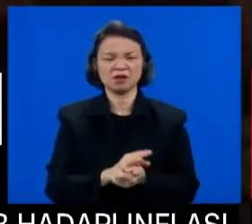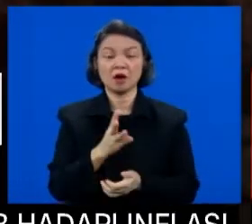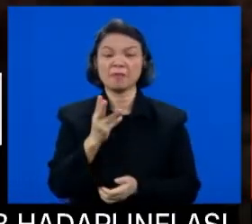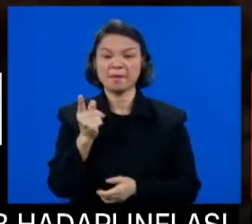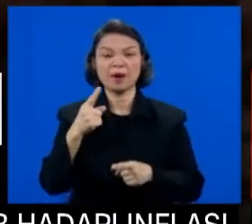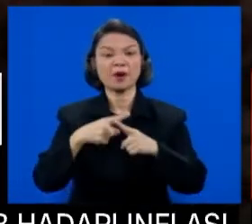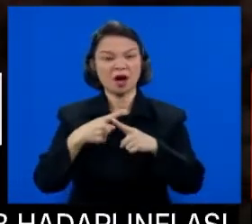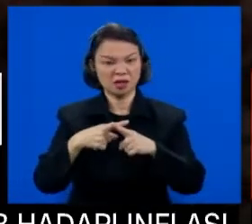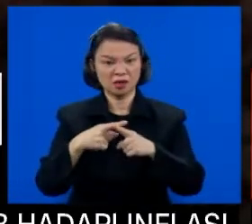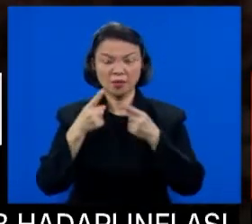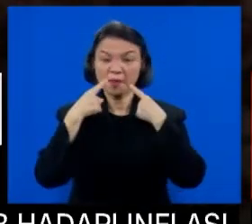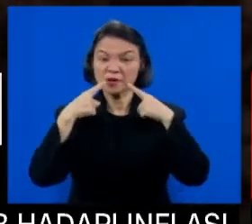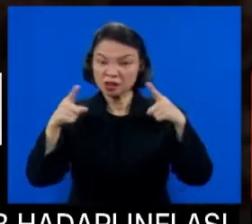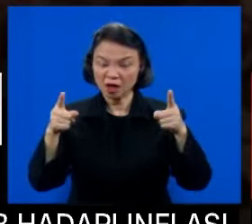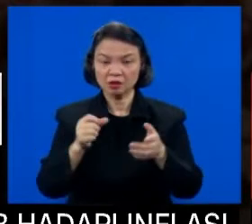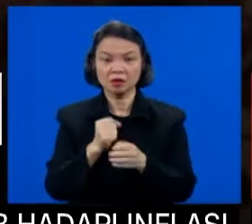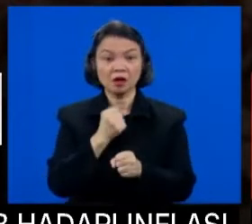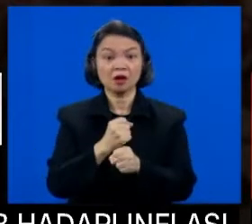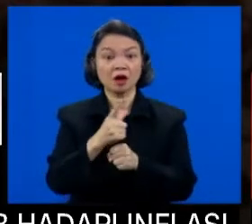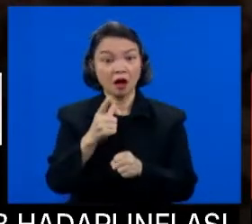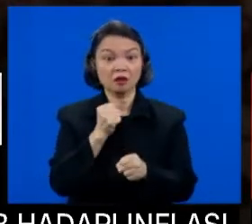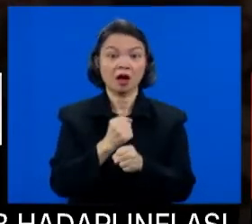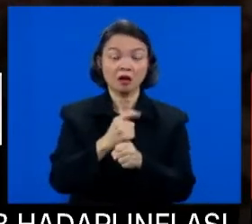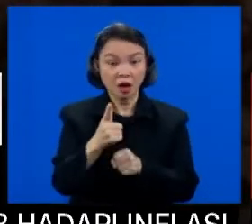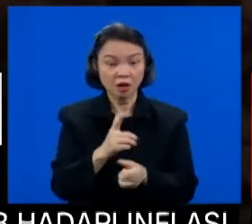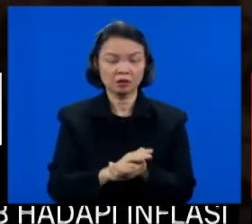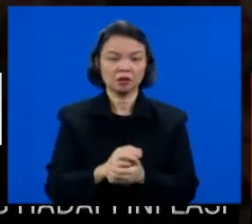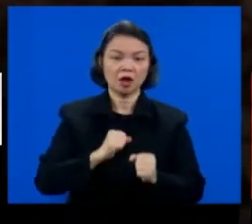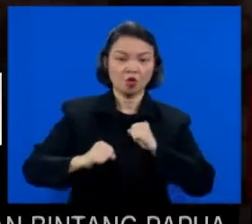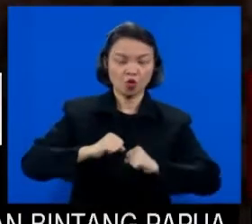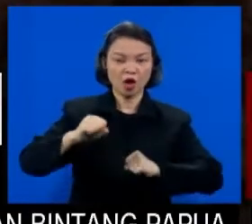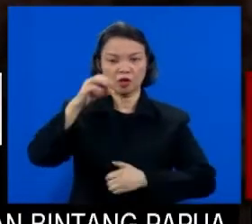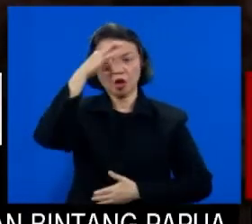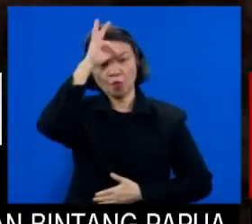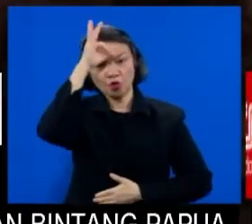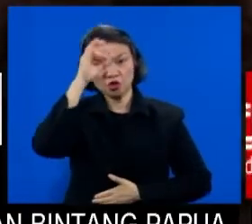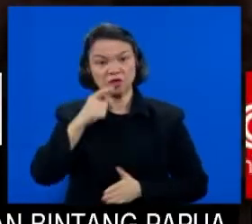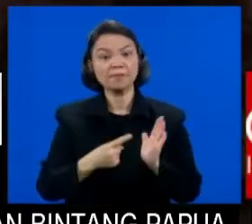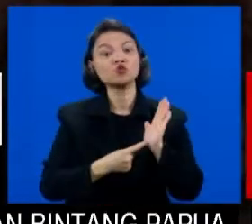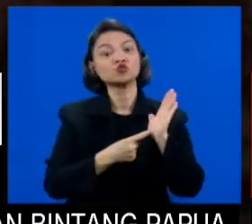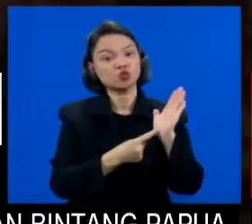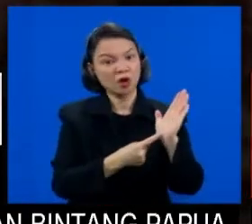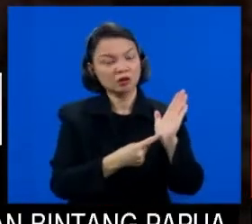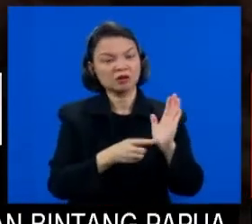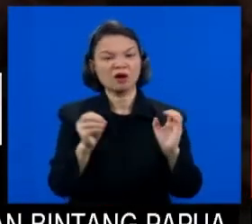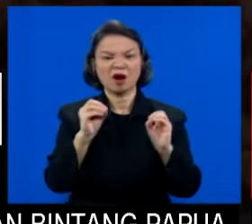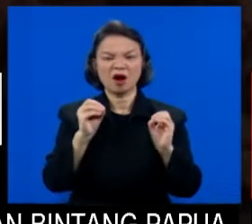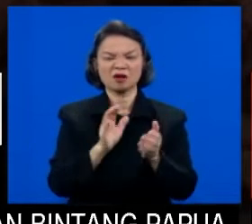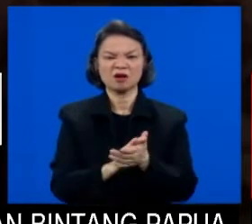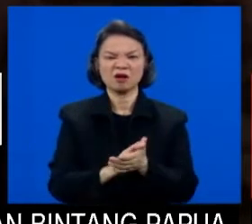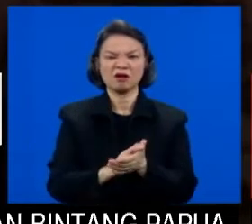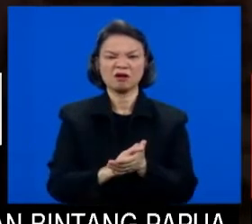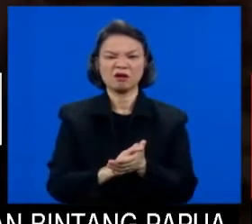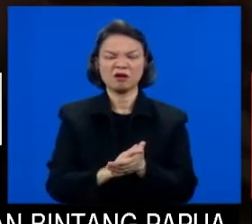kali pemberitaan gagal yang dilakukan oleh kepolisian ini menunjukkan tidak ada kredibilitas